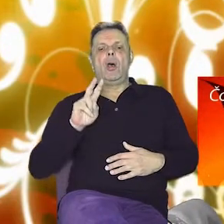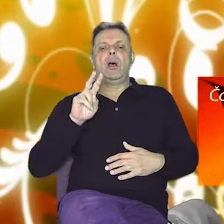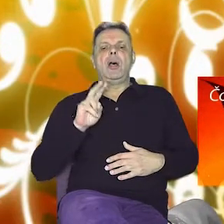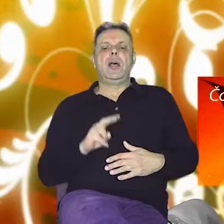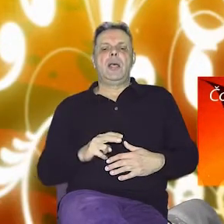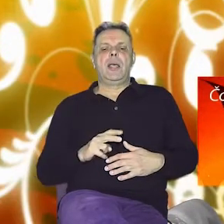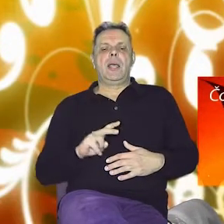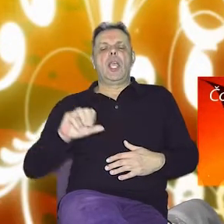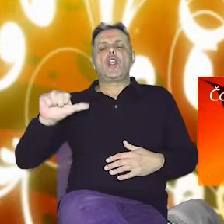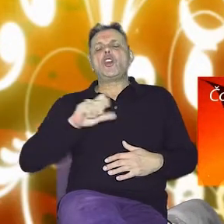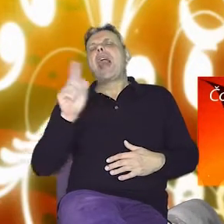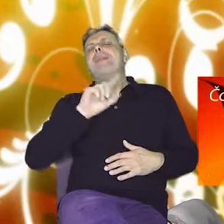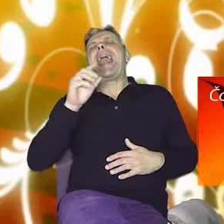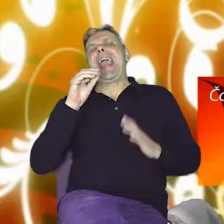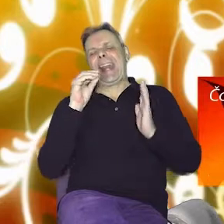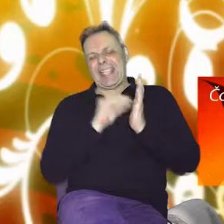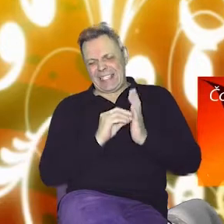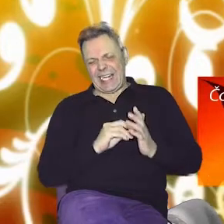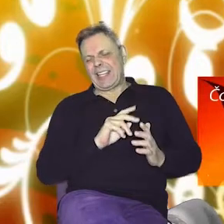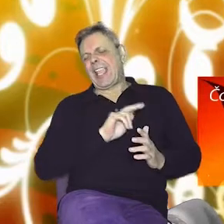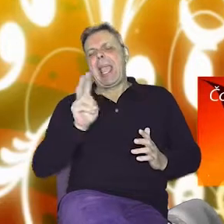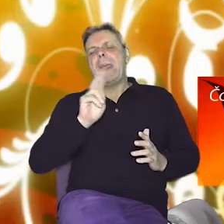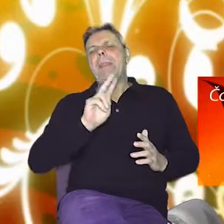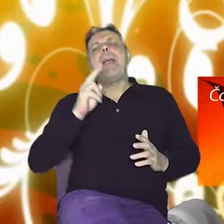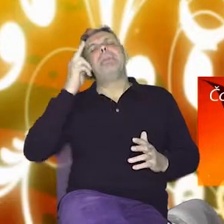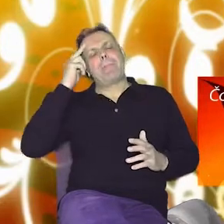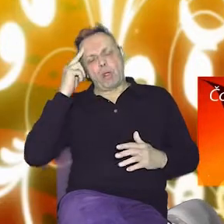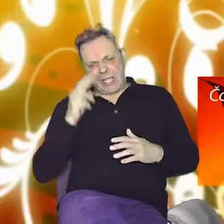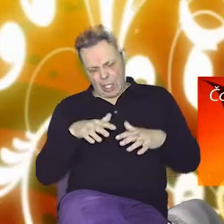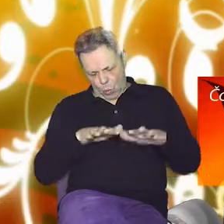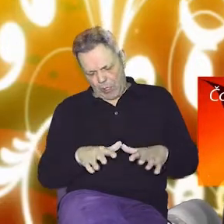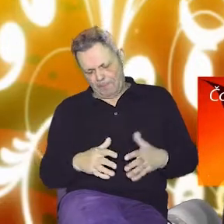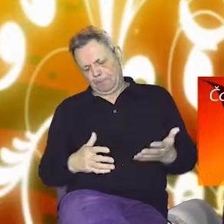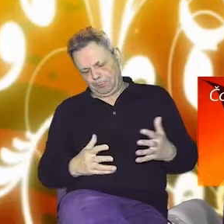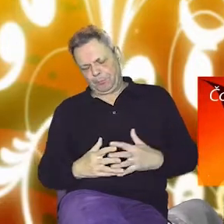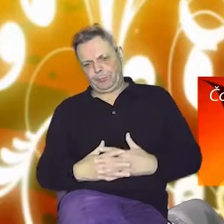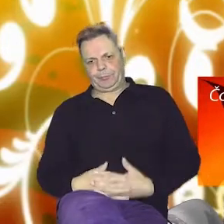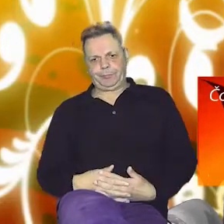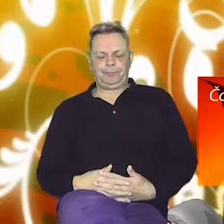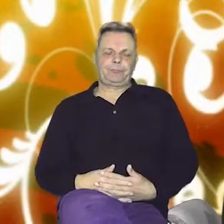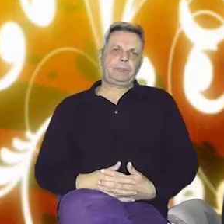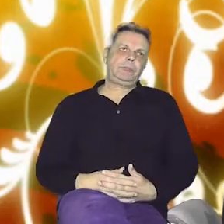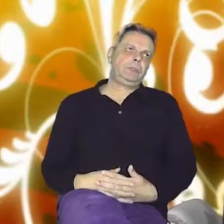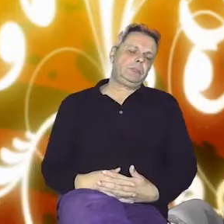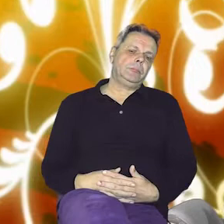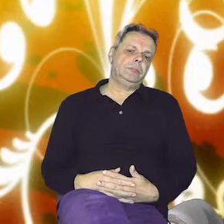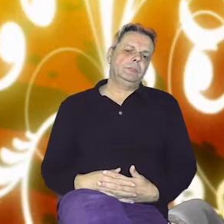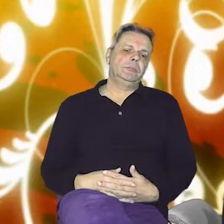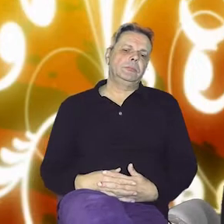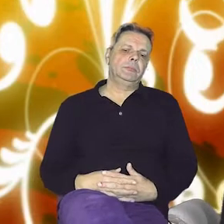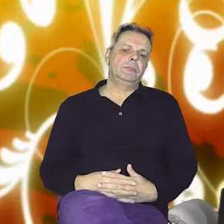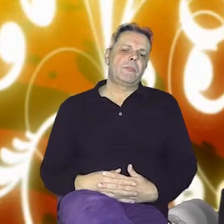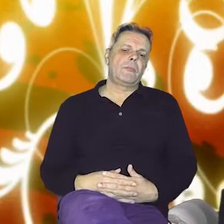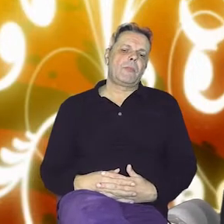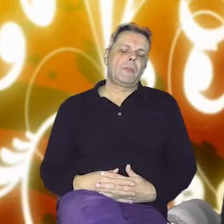je još neregistriranih, odnosno neprepoznati. Da. Zapravo još nisu otkrili, on nisu, traje nije, polako. Još